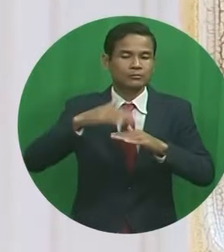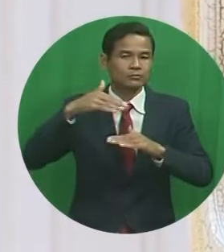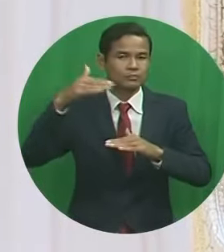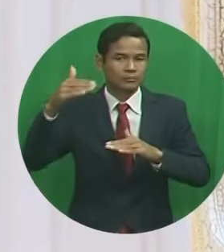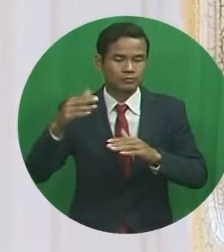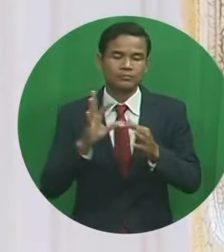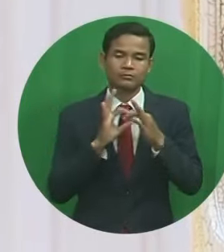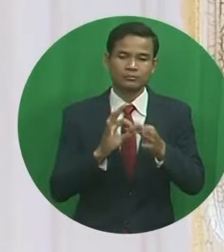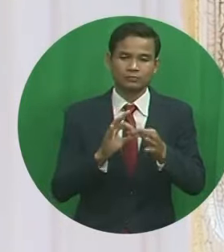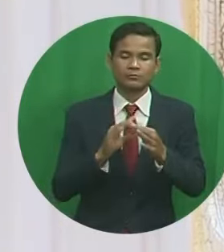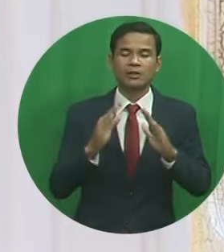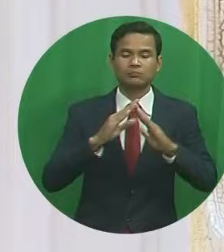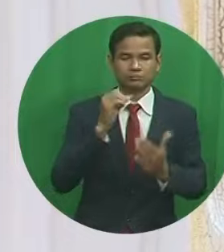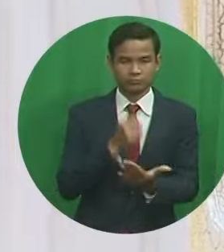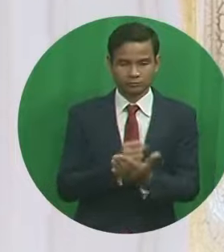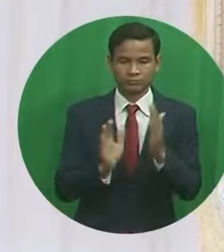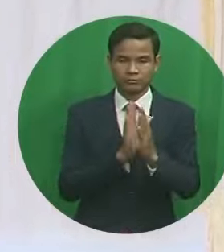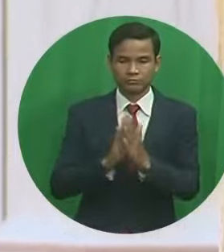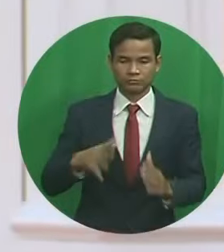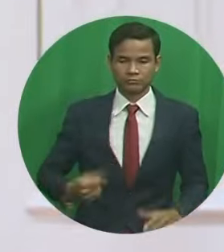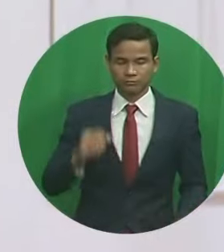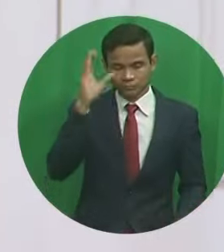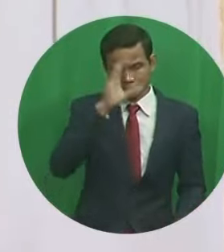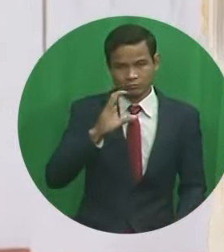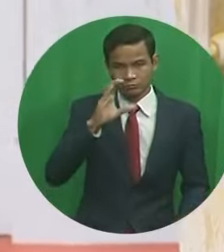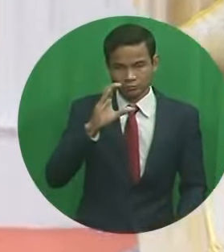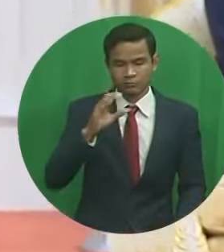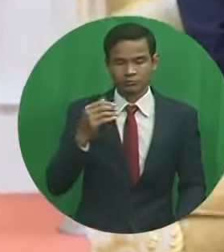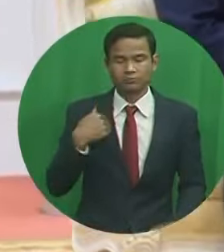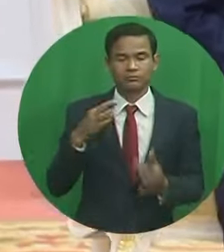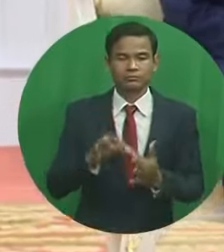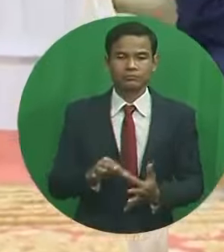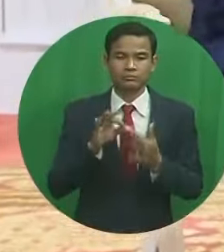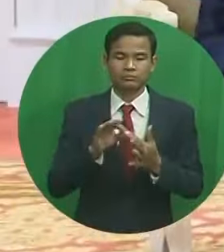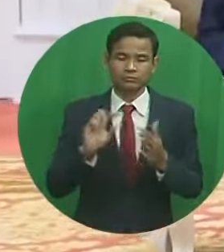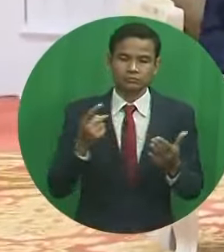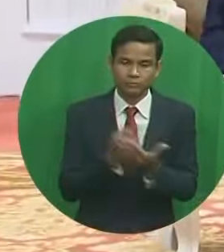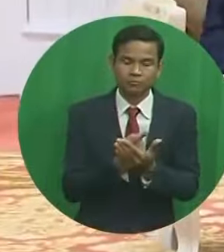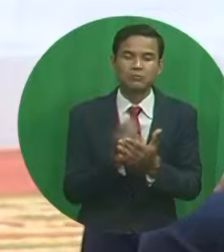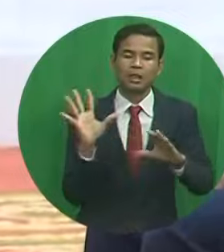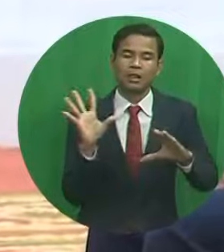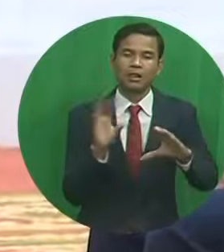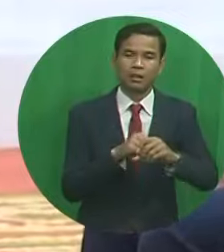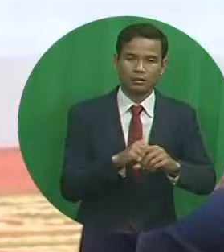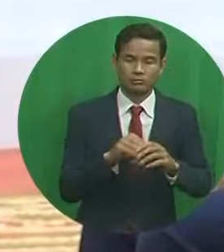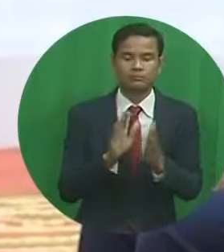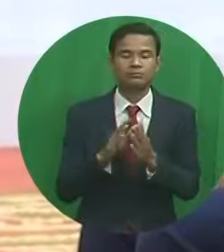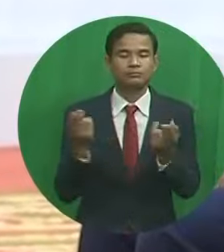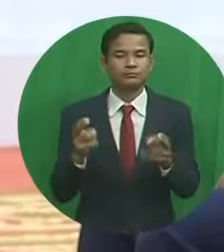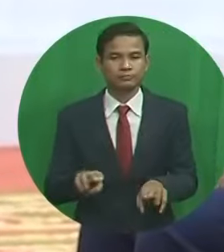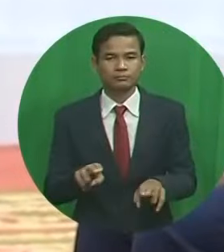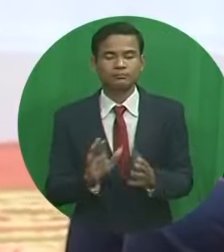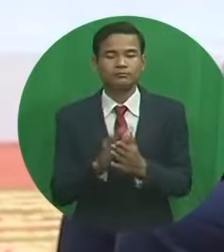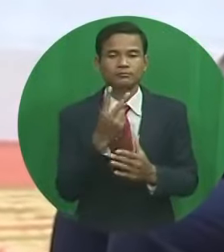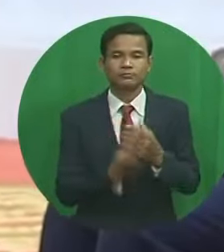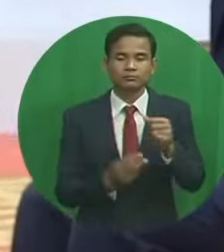ននៃទំនាក់ទំនងការទូតរវាងកម្ពុជាអេមីរ៉ាតអារ៉ាប់រួមជាពិសេសការចូលជាធរមាននៃកិច្ចព្រមព្រៀងភាពជាដៃគូ